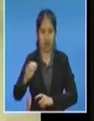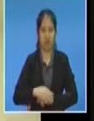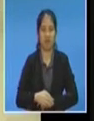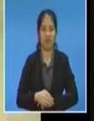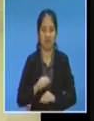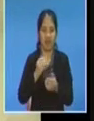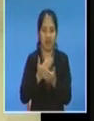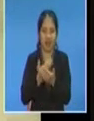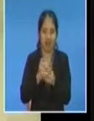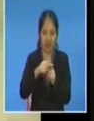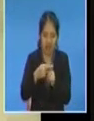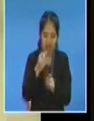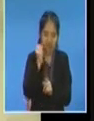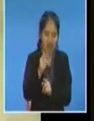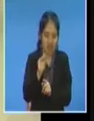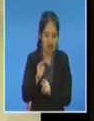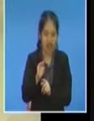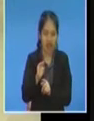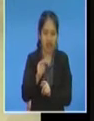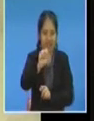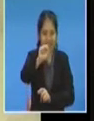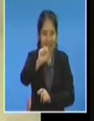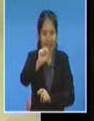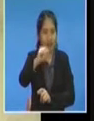อยู่มา7เดือน9แสนแล้วมั้งครับ